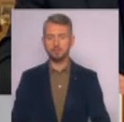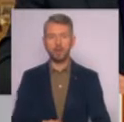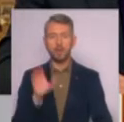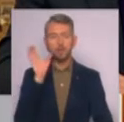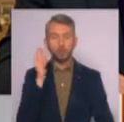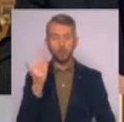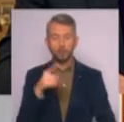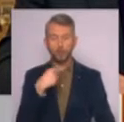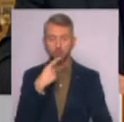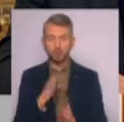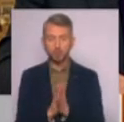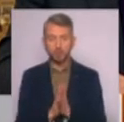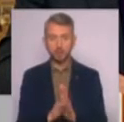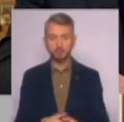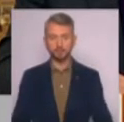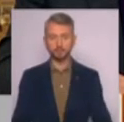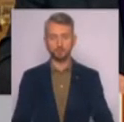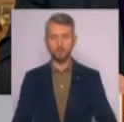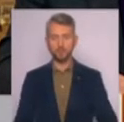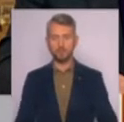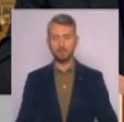Слухаємо вас, говоріть, будь ласка.